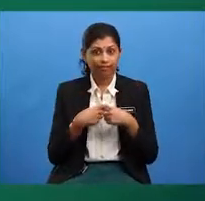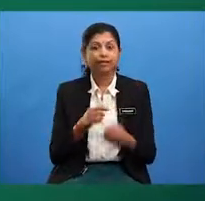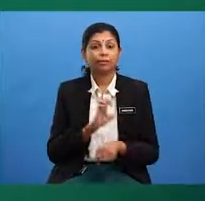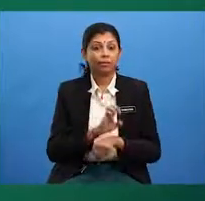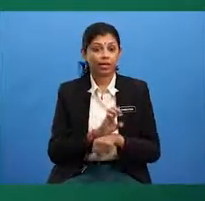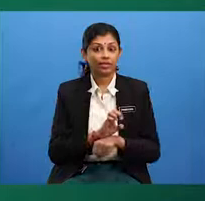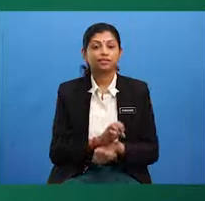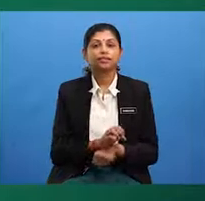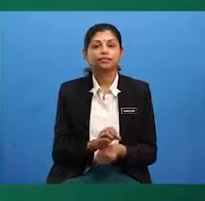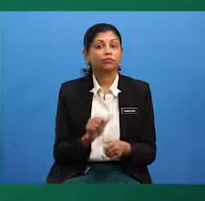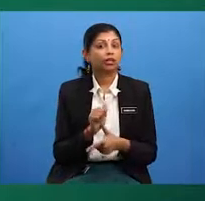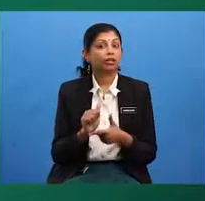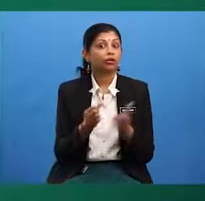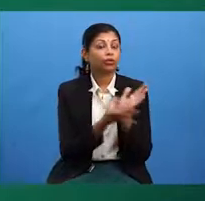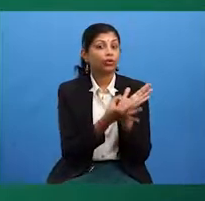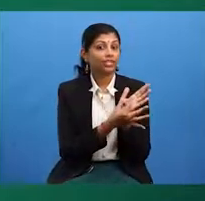atau duit syilin.